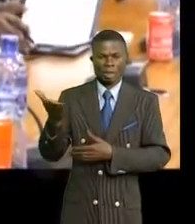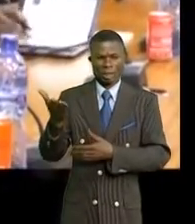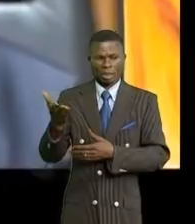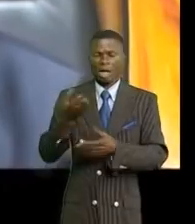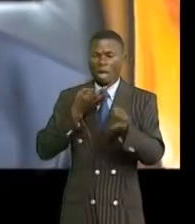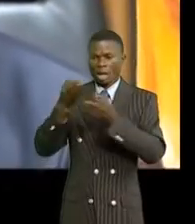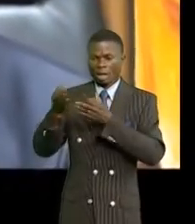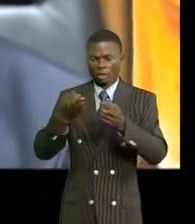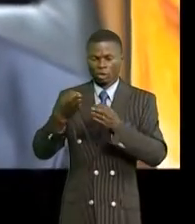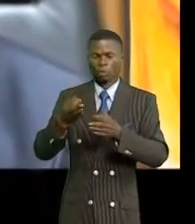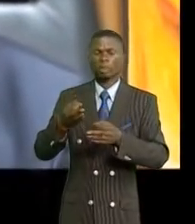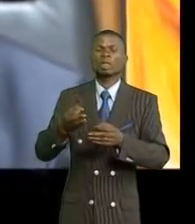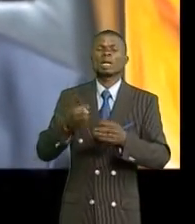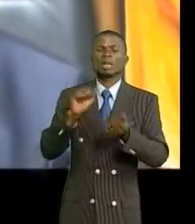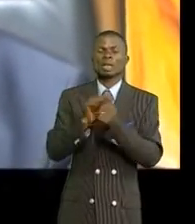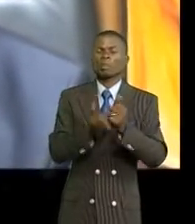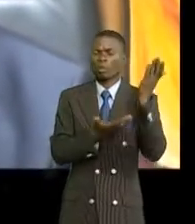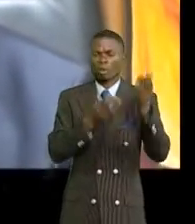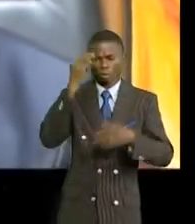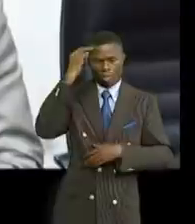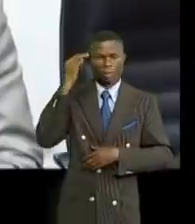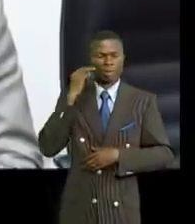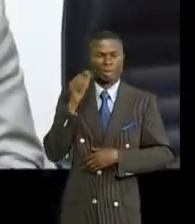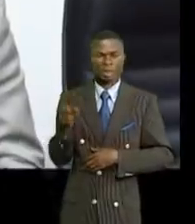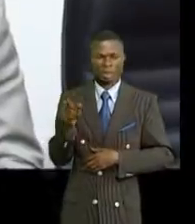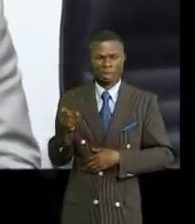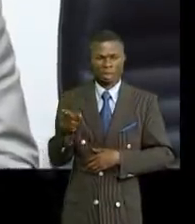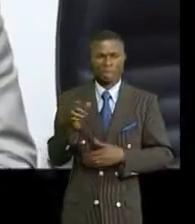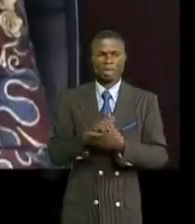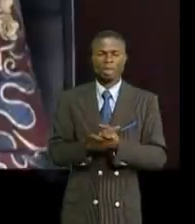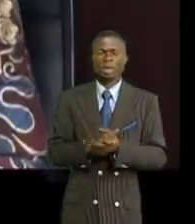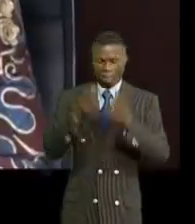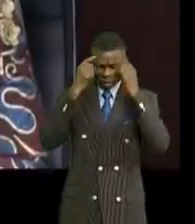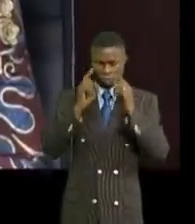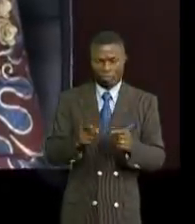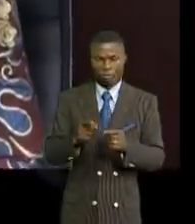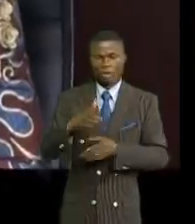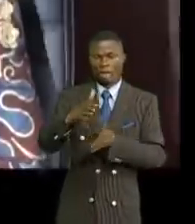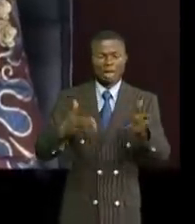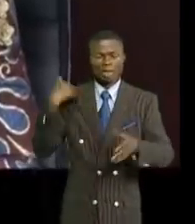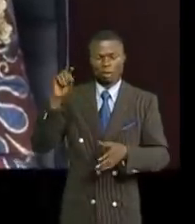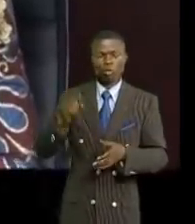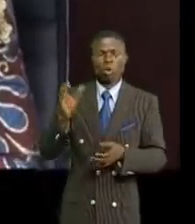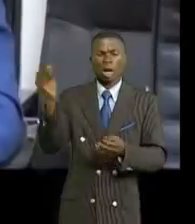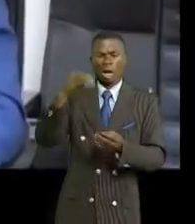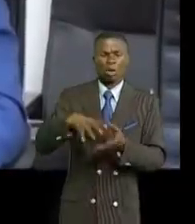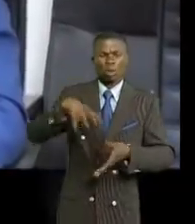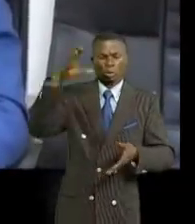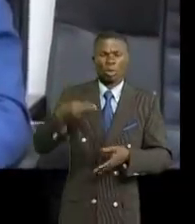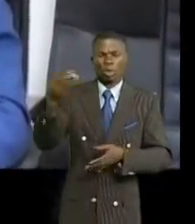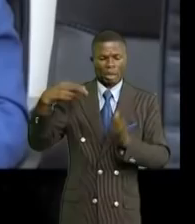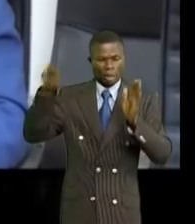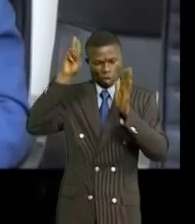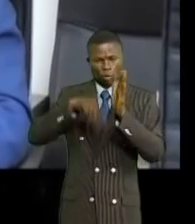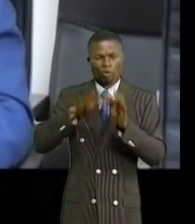l'ordre par le chef de l'exécutif national jean michel chammas le camp des kings qui tient à la mobilisation des recettes pour donner au gouvernement les moyens